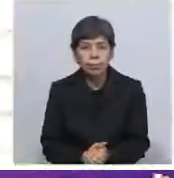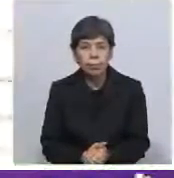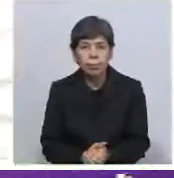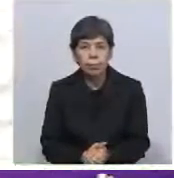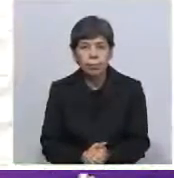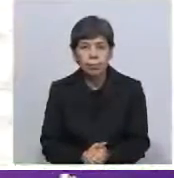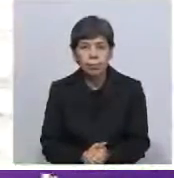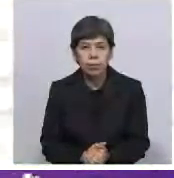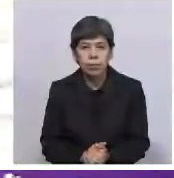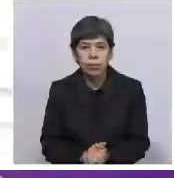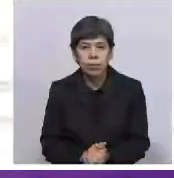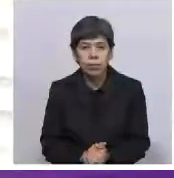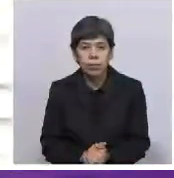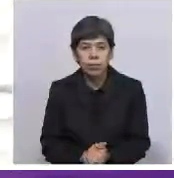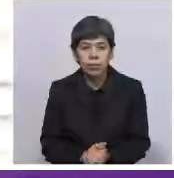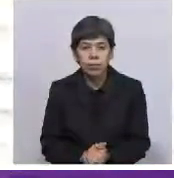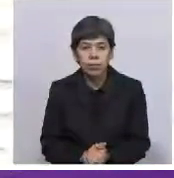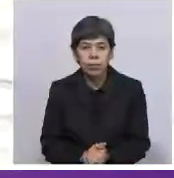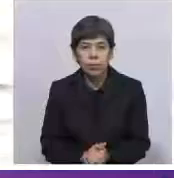ค่ะนะคะ